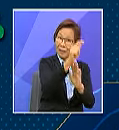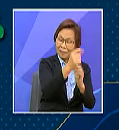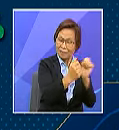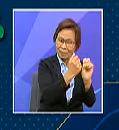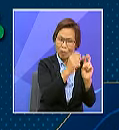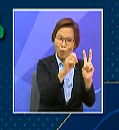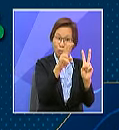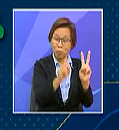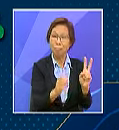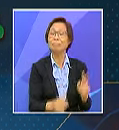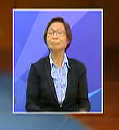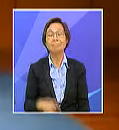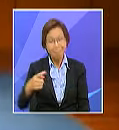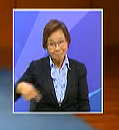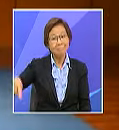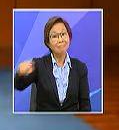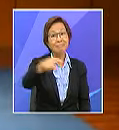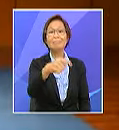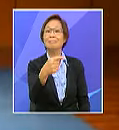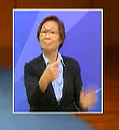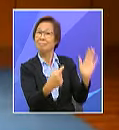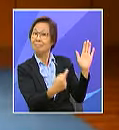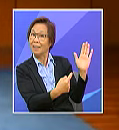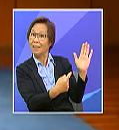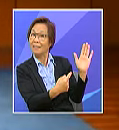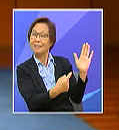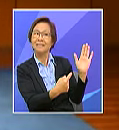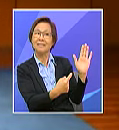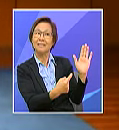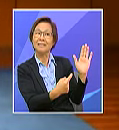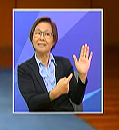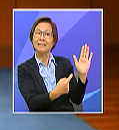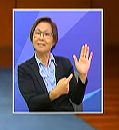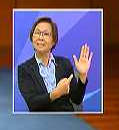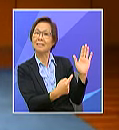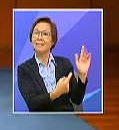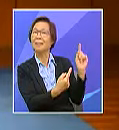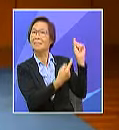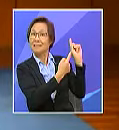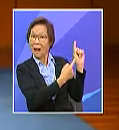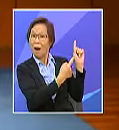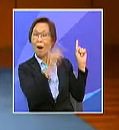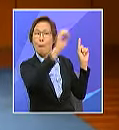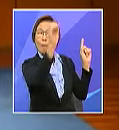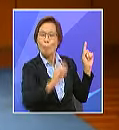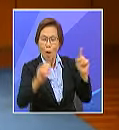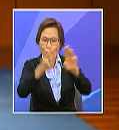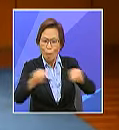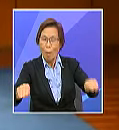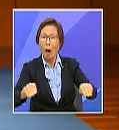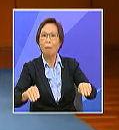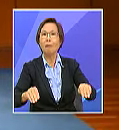Hai segala detail ini adalah data menunjukkan takep ratusan calon